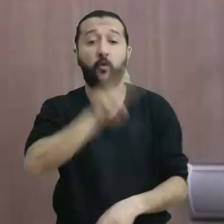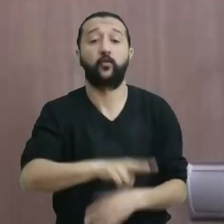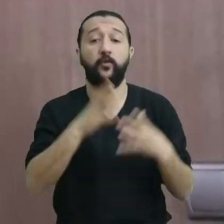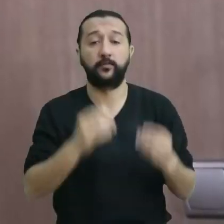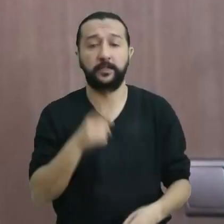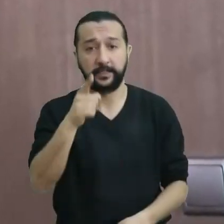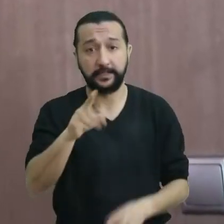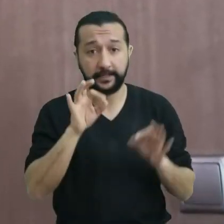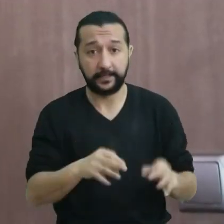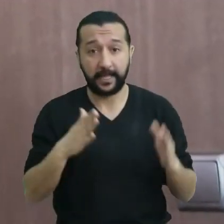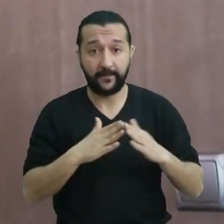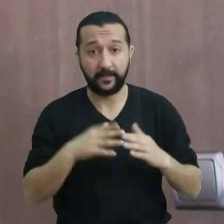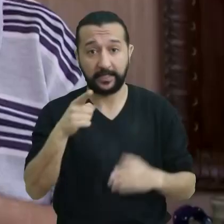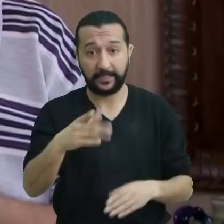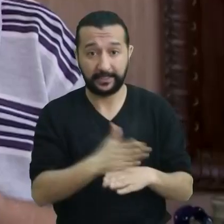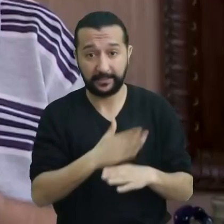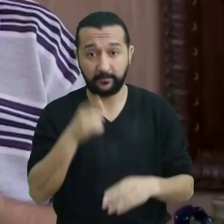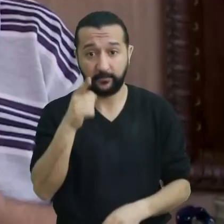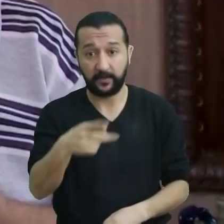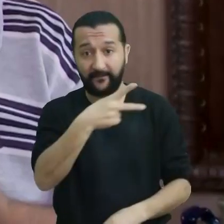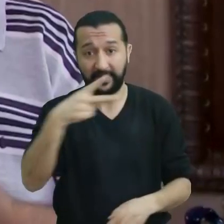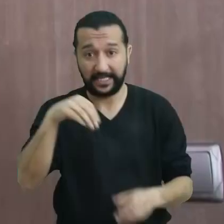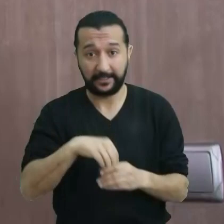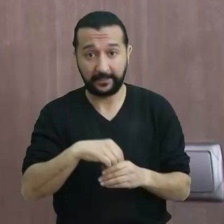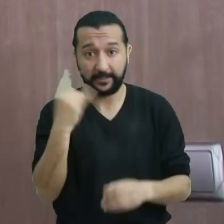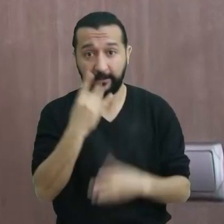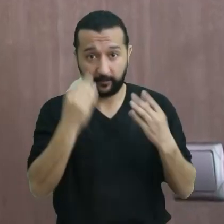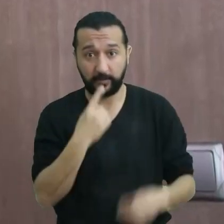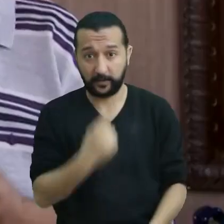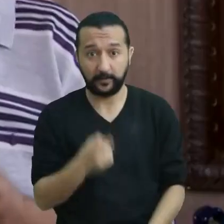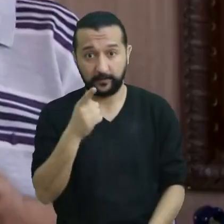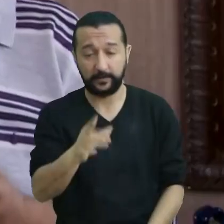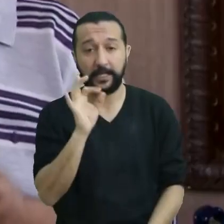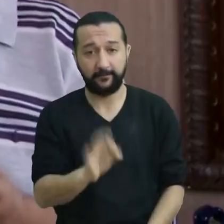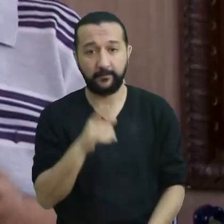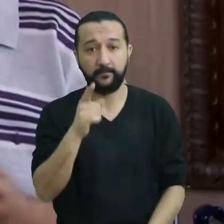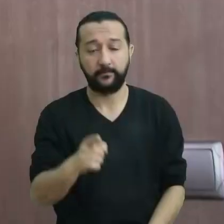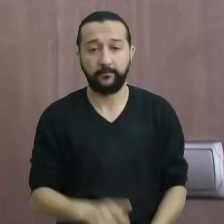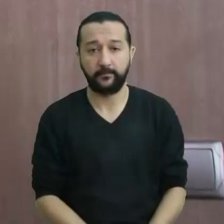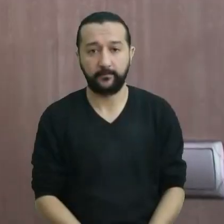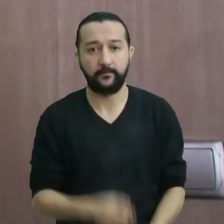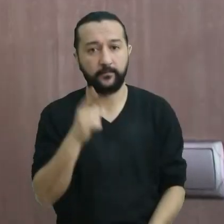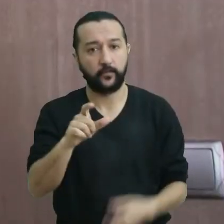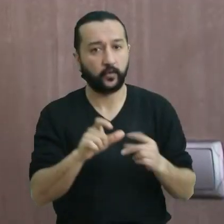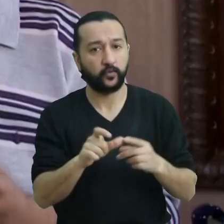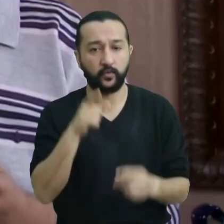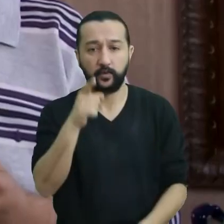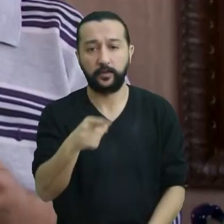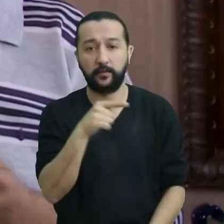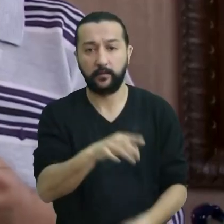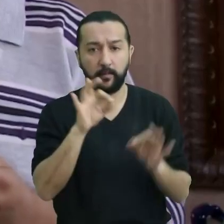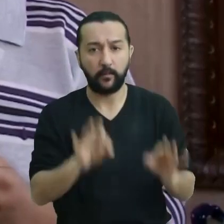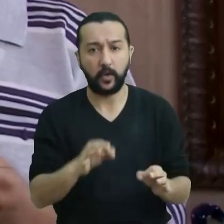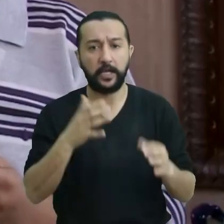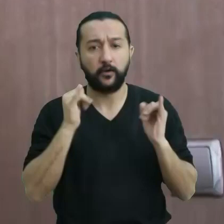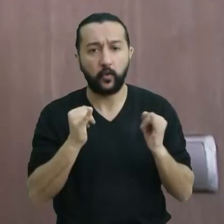Bey ya. Ulan siz yani böyle bir mahlukatın villanın içinde dolandığını mı söylüyorsunuz? Ulan Şükrü. Böyle